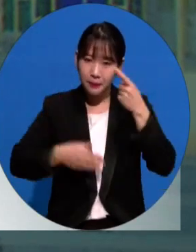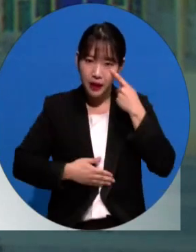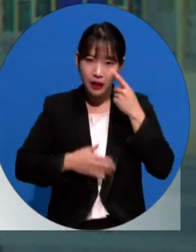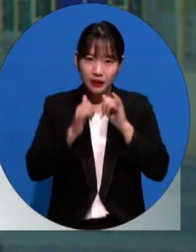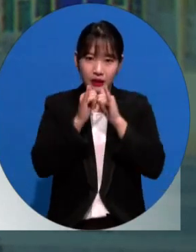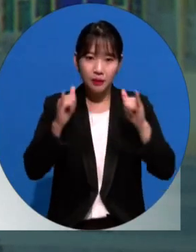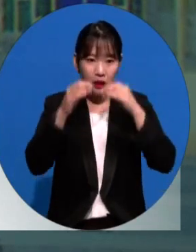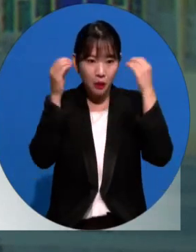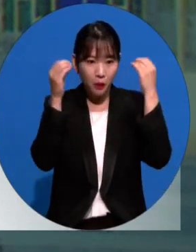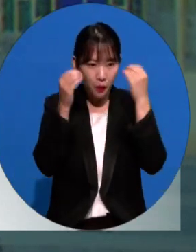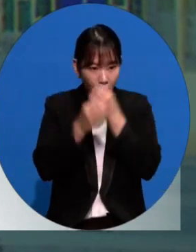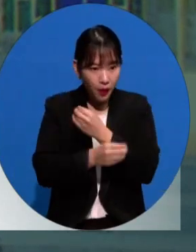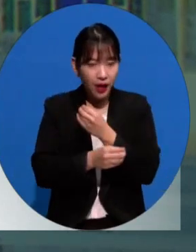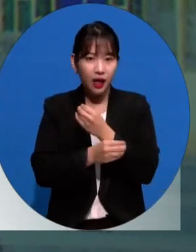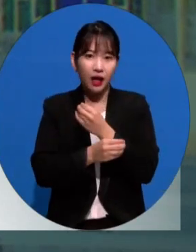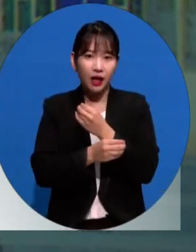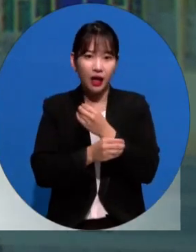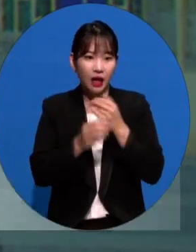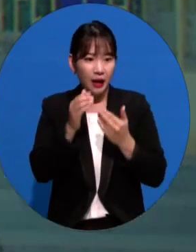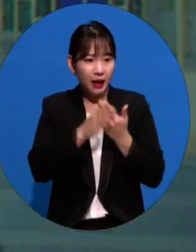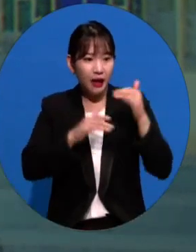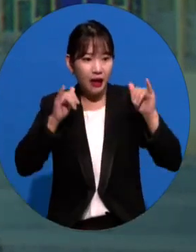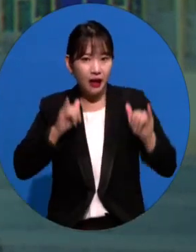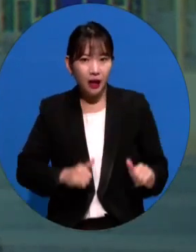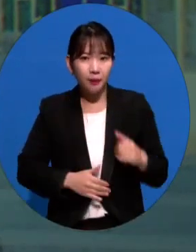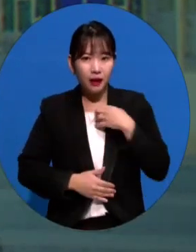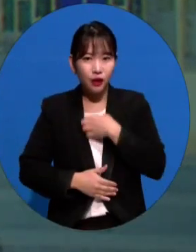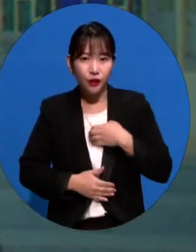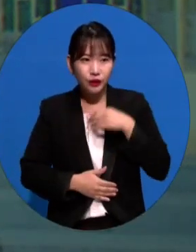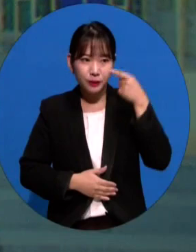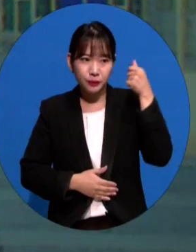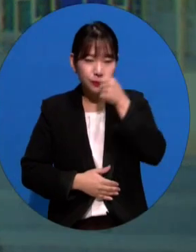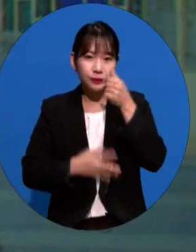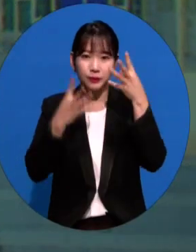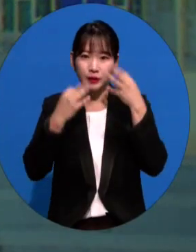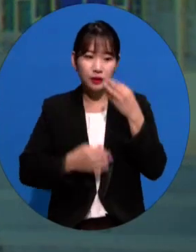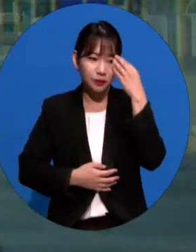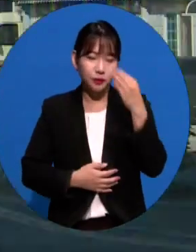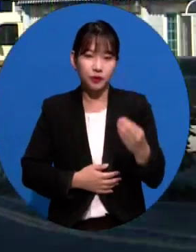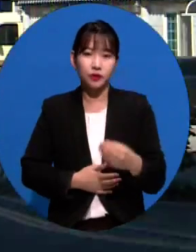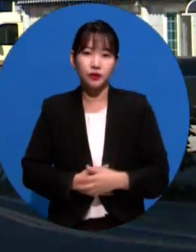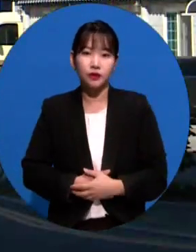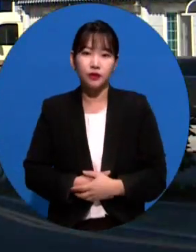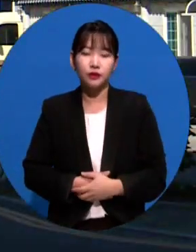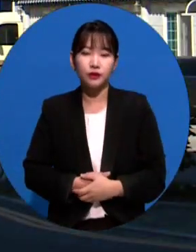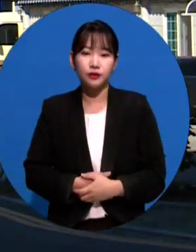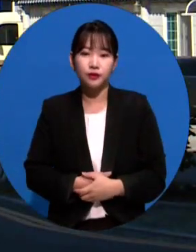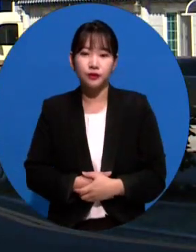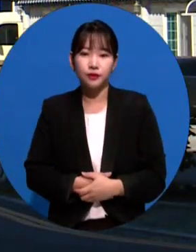시민들에게 오해를 살 가능성을 염려한 눈치가 역력합니다. 양현승 기자입니다.